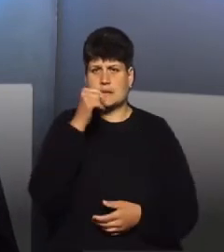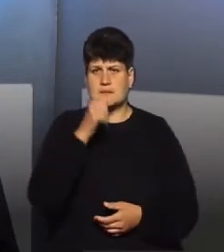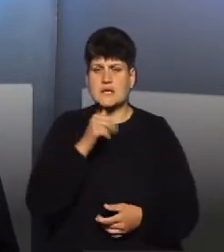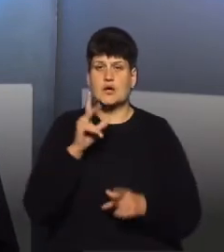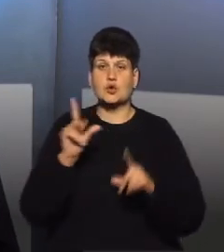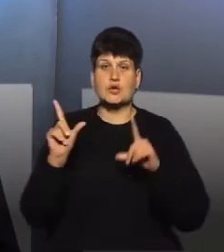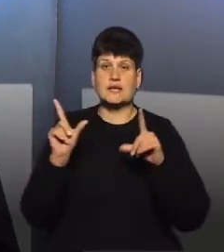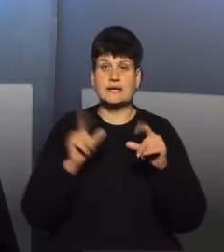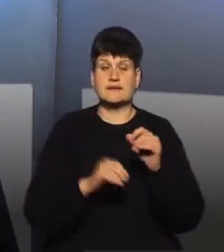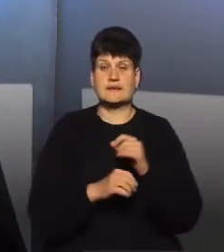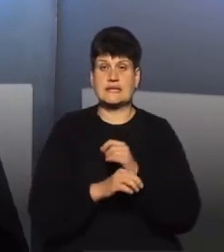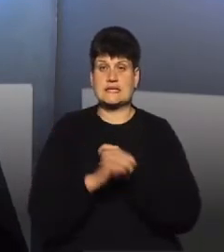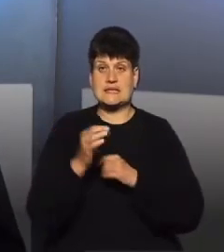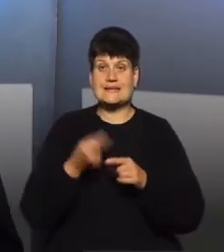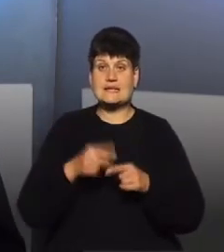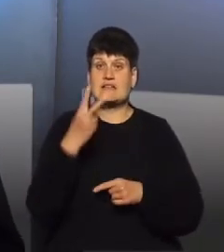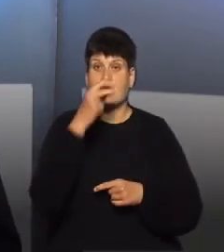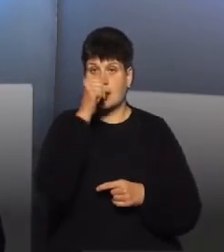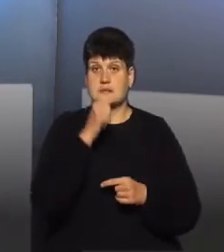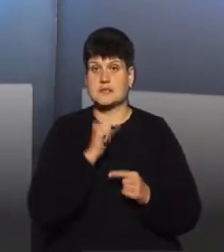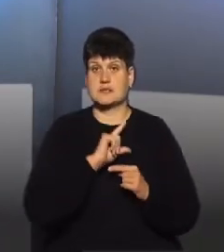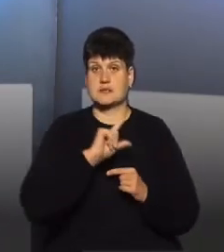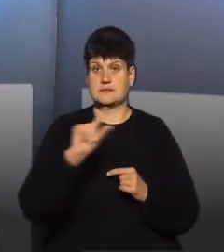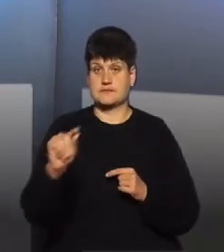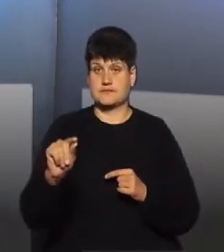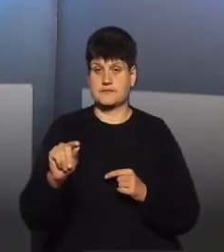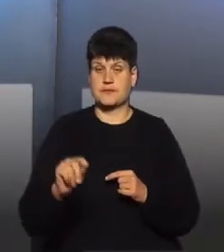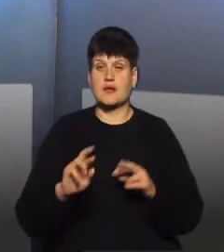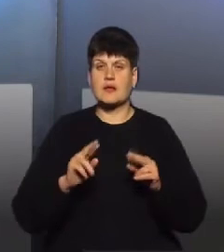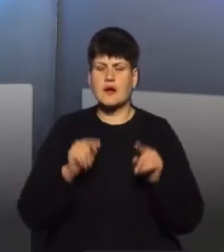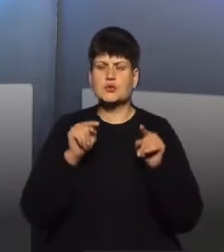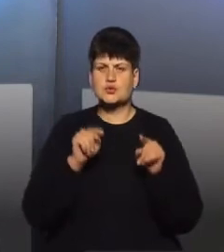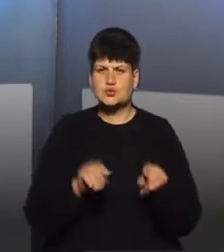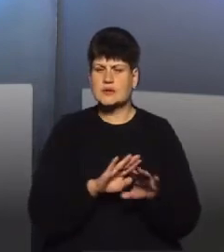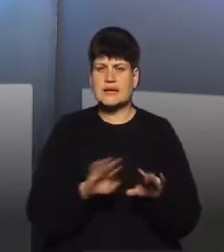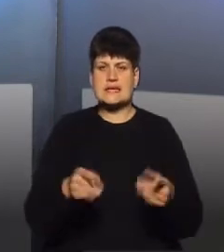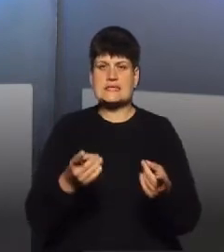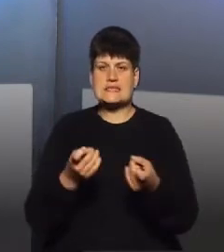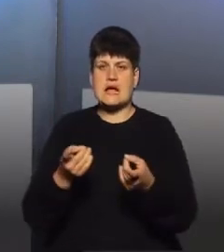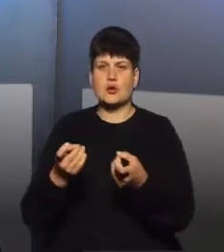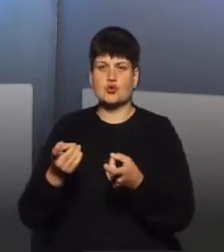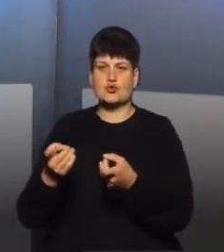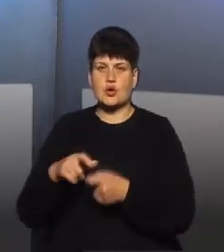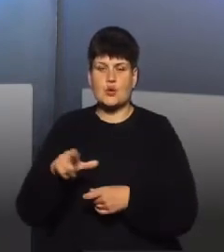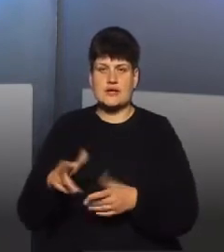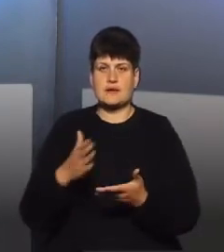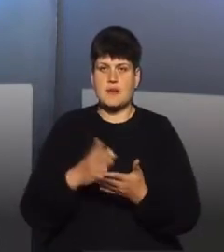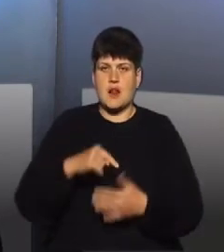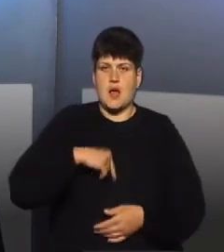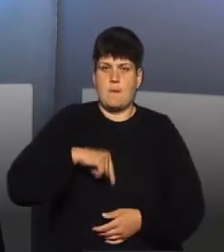до 2 місяців. І як же тут не залучити людей, які зазнали оцієї моральної,